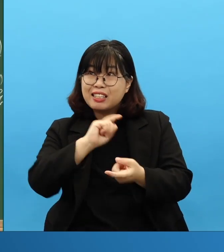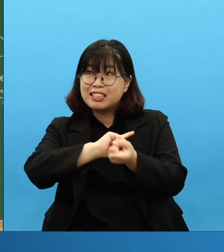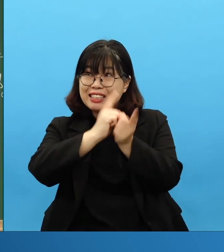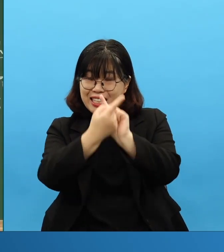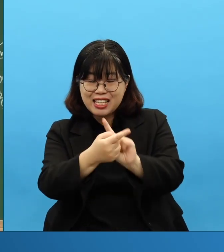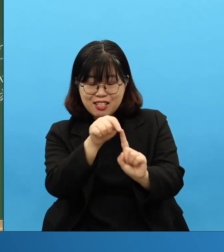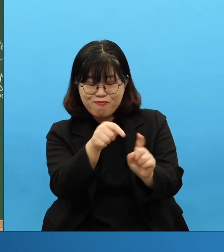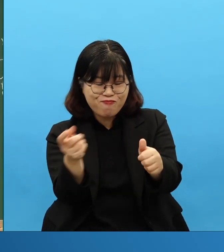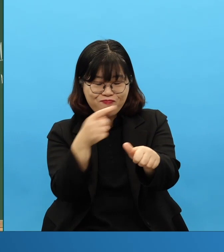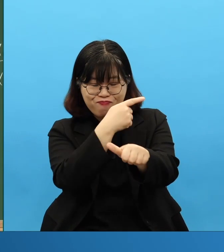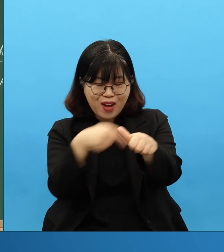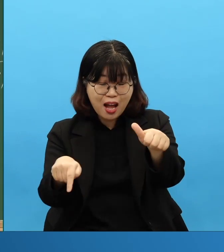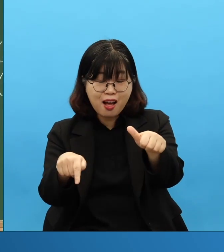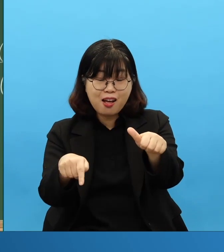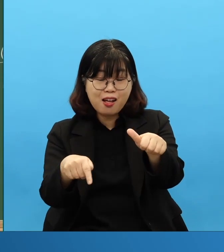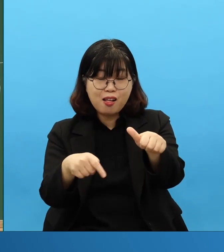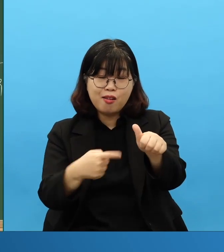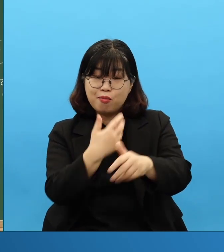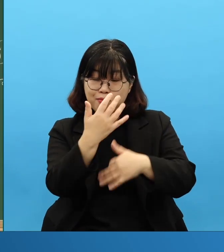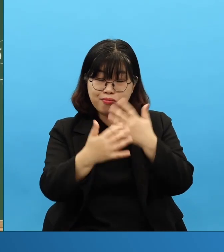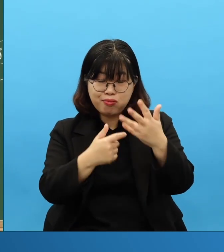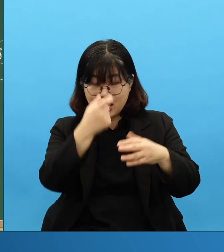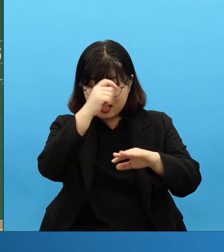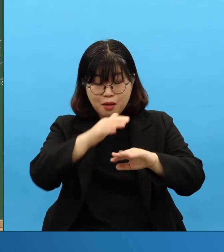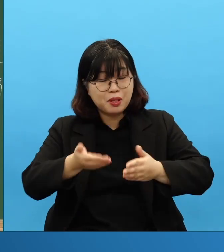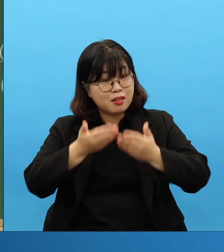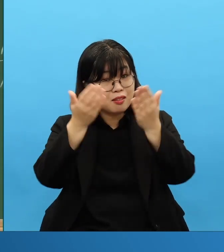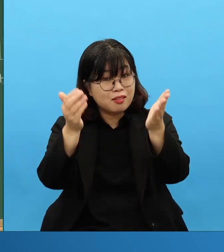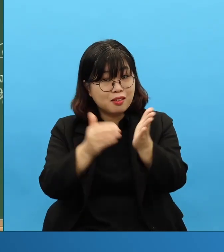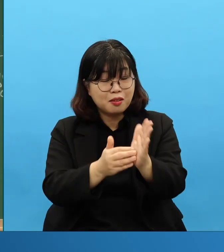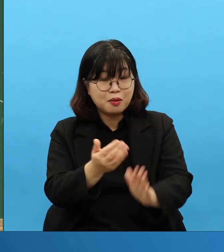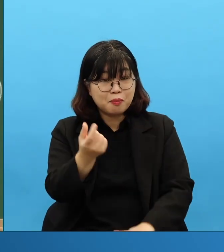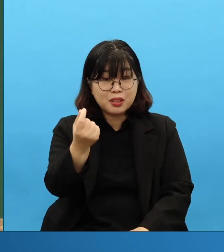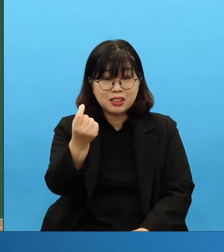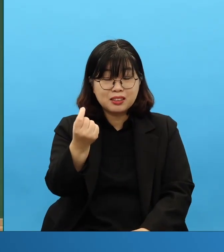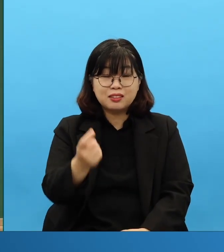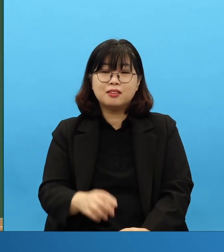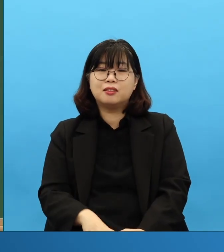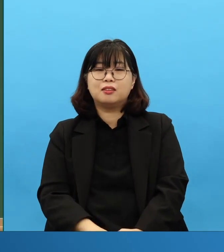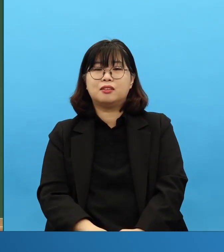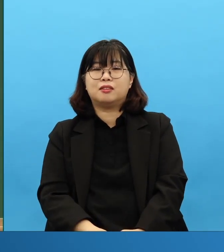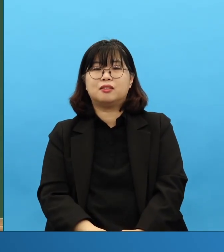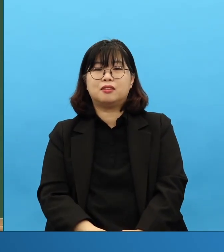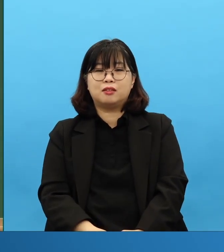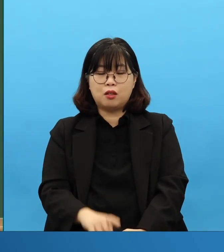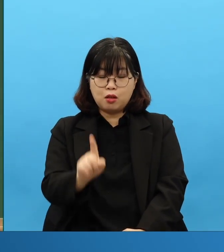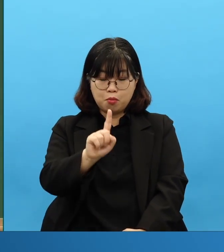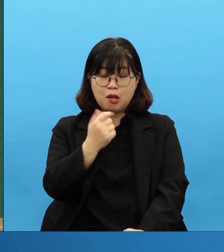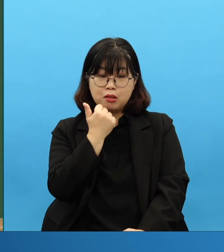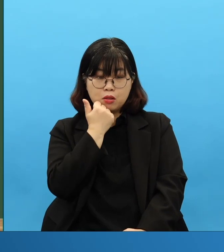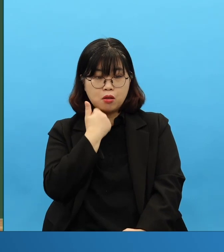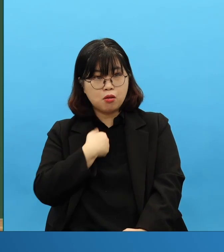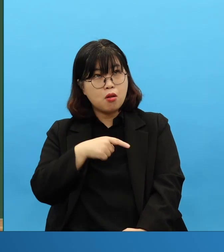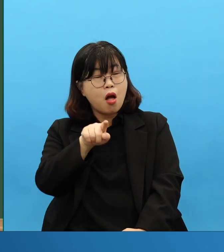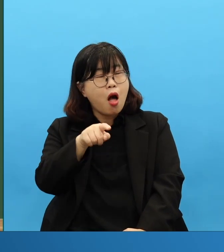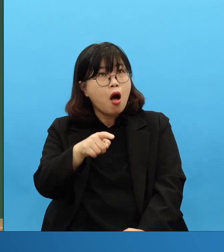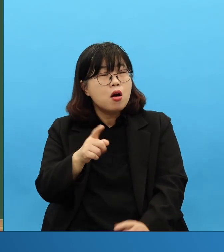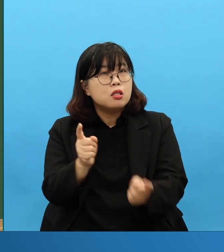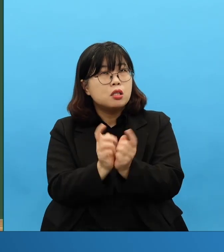この命の福音が入っていきました. 렘넌트에게 가장 중요한 복음이 각인돼 버렸는데.